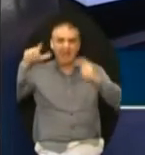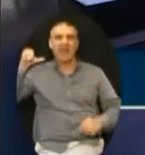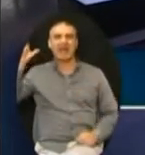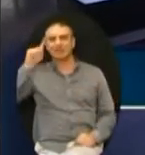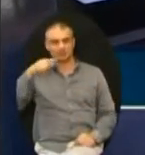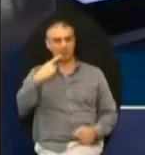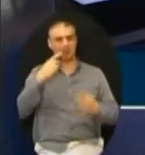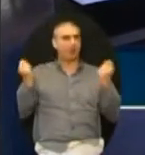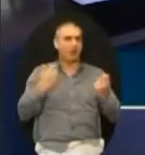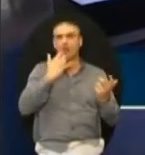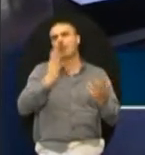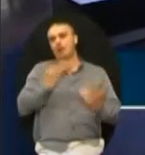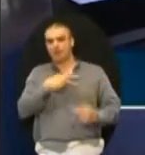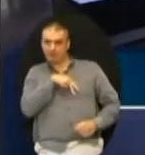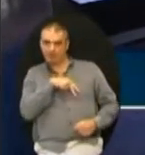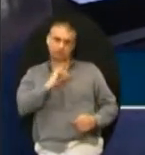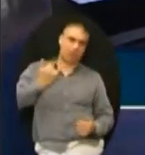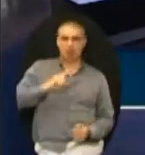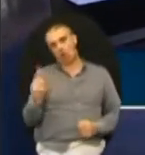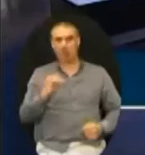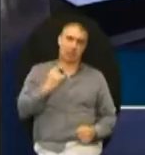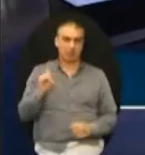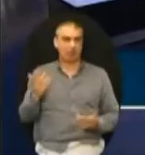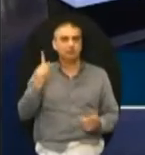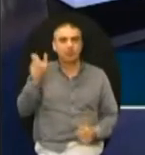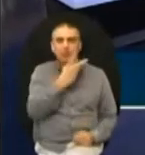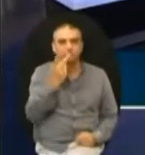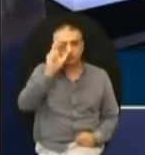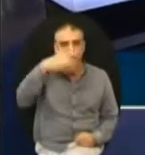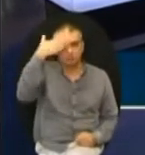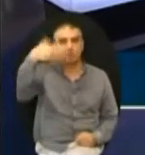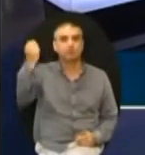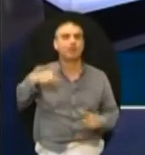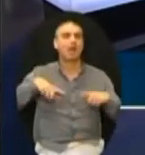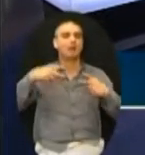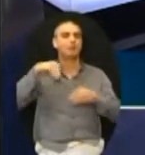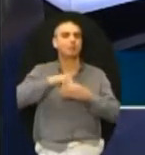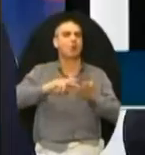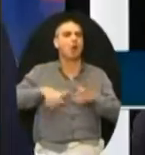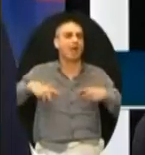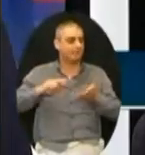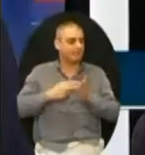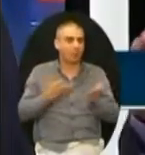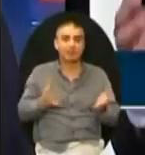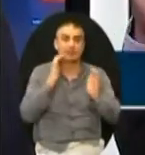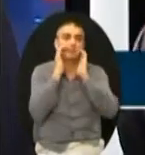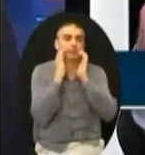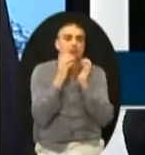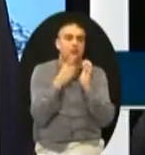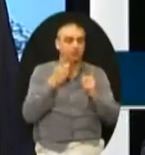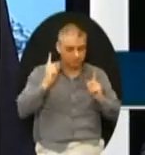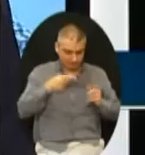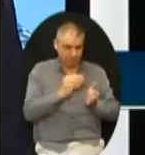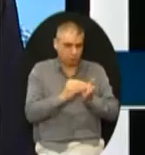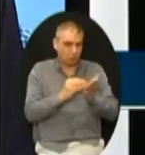ישראל, ופרס אקום, וכן ולא ולא וכן. אלה אנשים שהם מפורסמים, שהם חיים בזירה הפוליטית, הם חיים בזירה התקשורתית, כן,